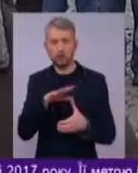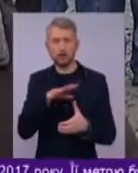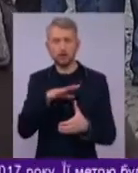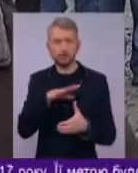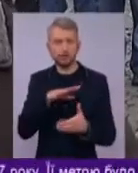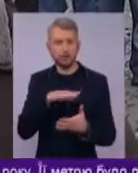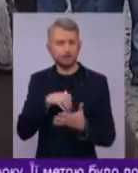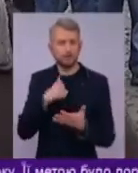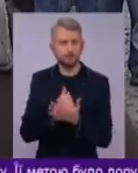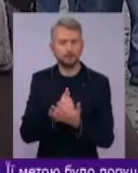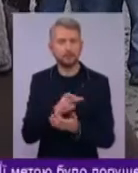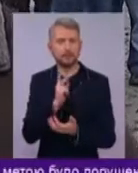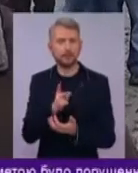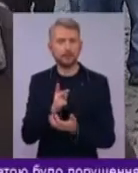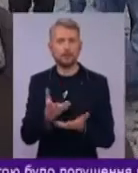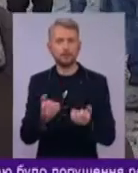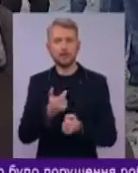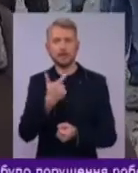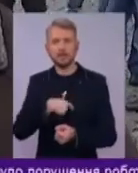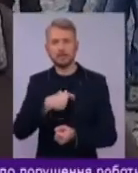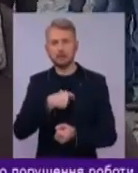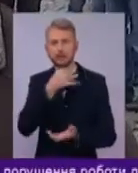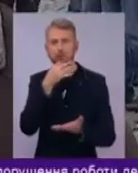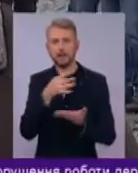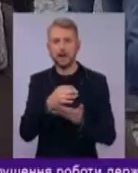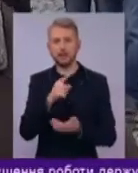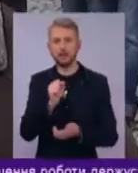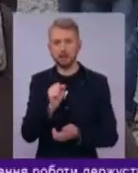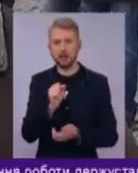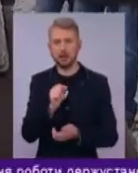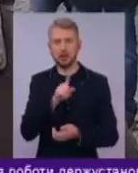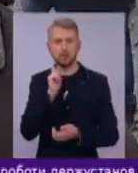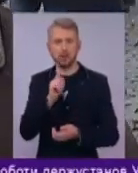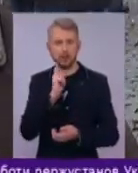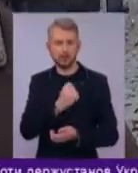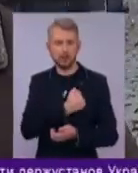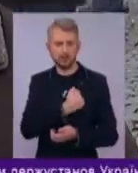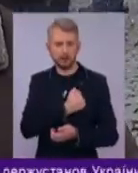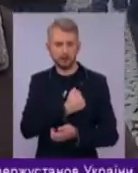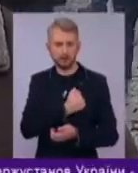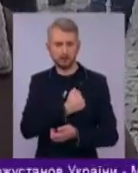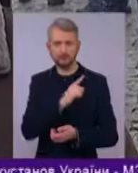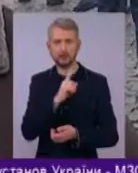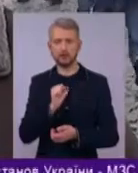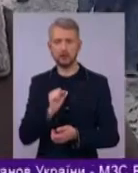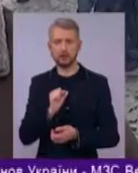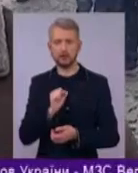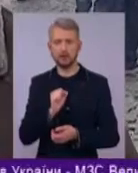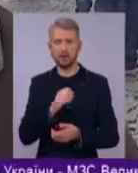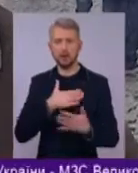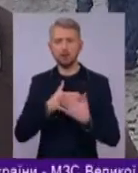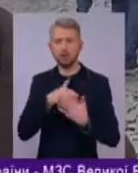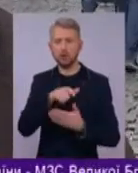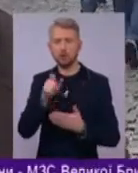стерженим, які взяли на себе відповідальність за молодих бійців, за добровольців,